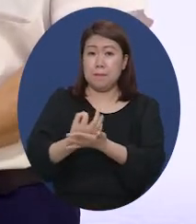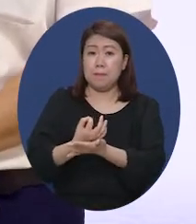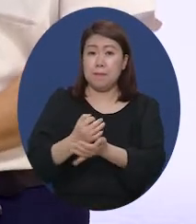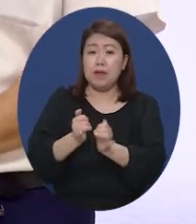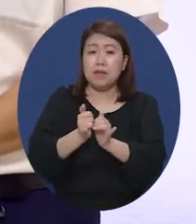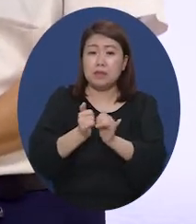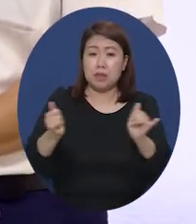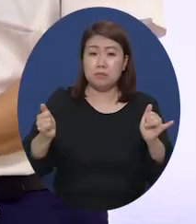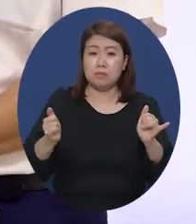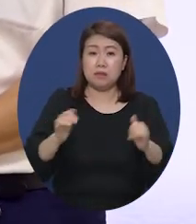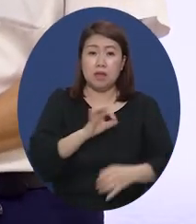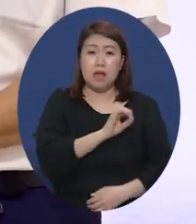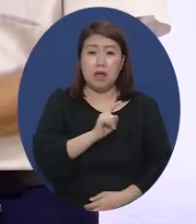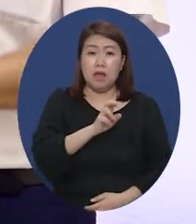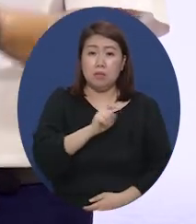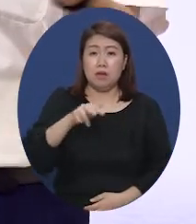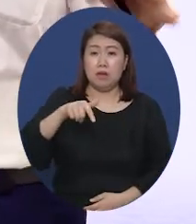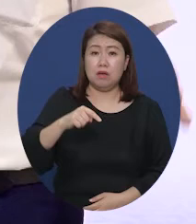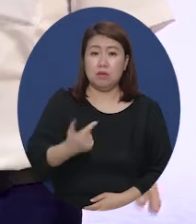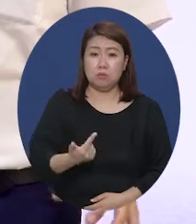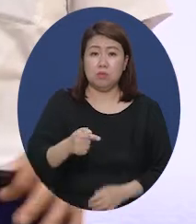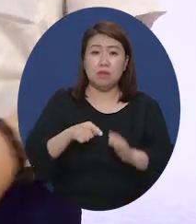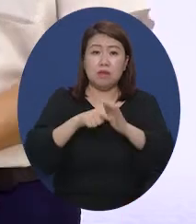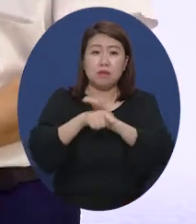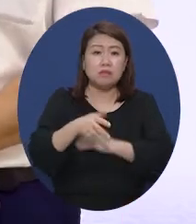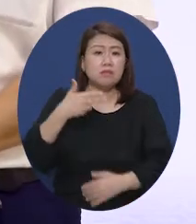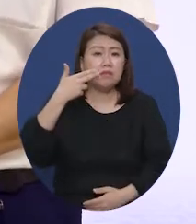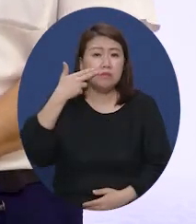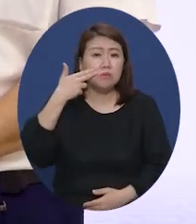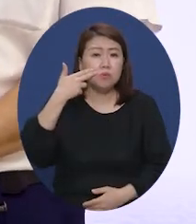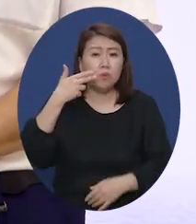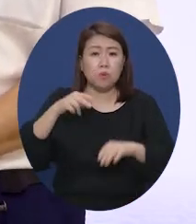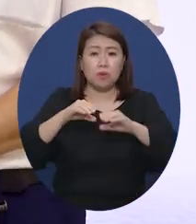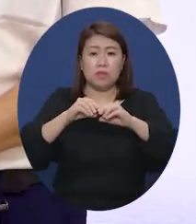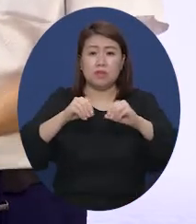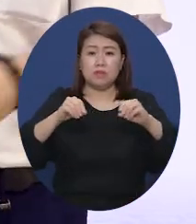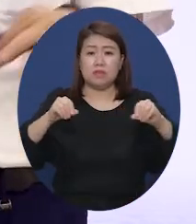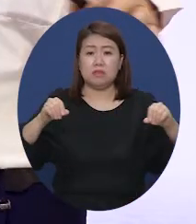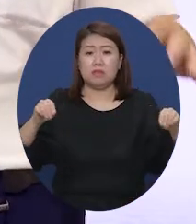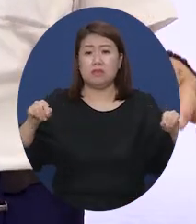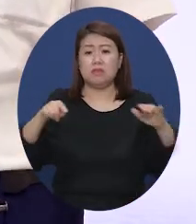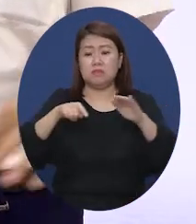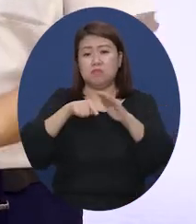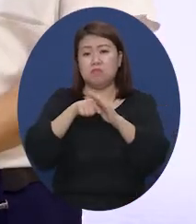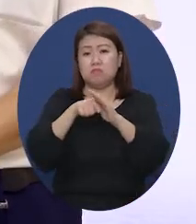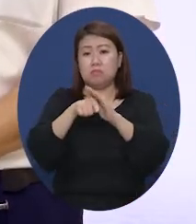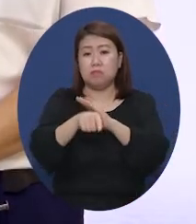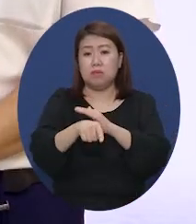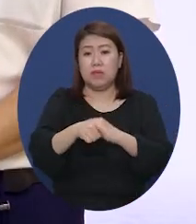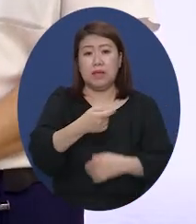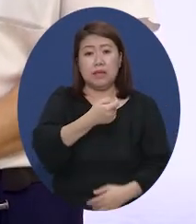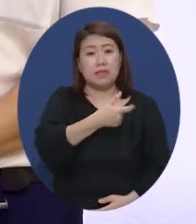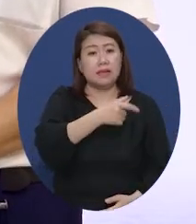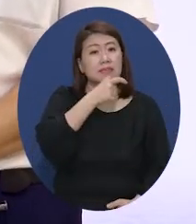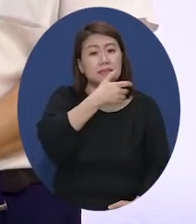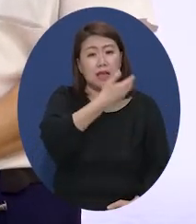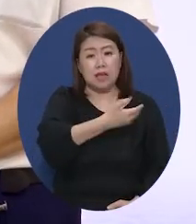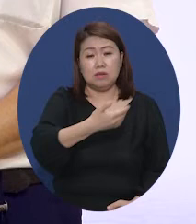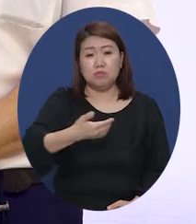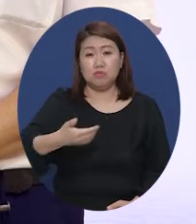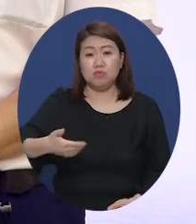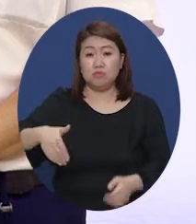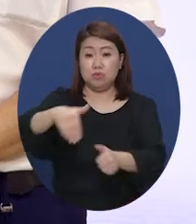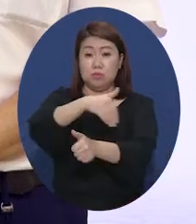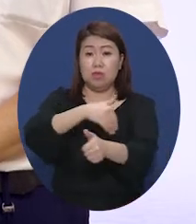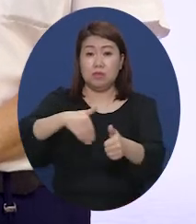자본가들, 이들이 계속 그 인도되는 땅들은 굉장히 좋거든요. 왜냐하면 바로 옆으로 작은 강물줄기가